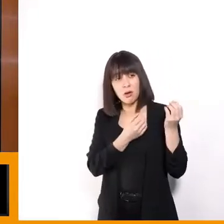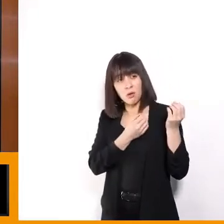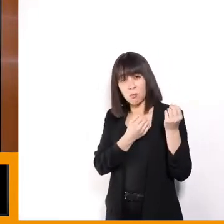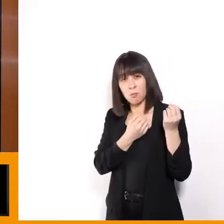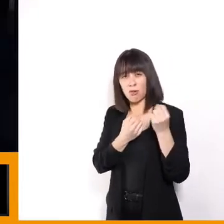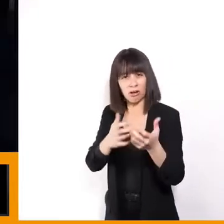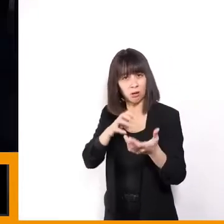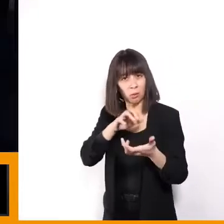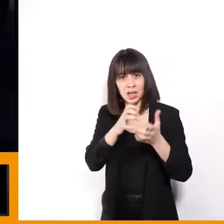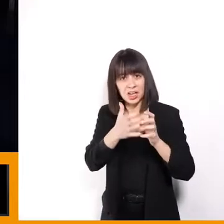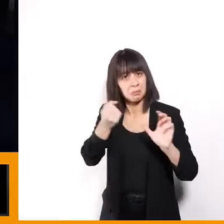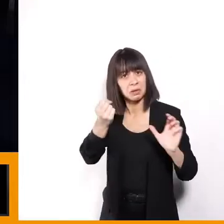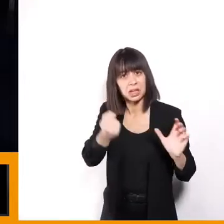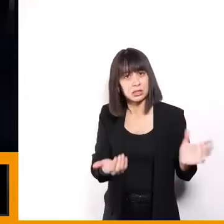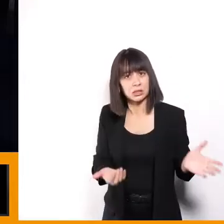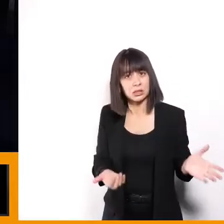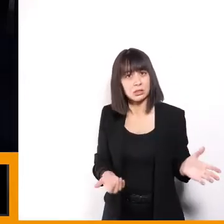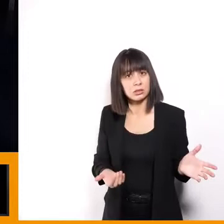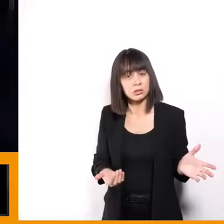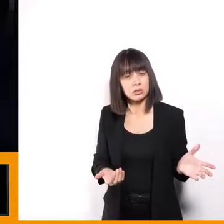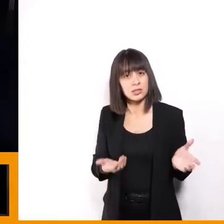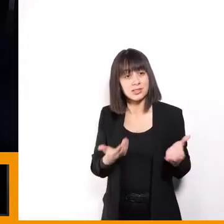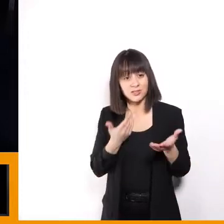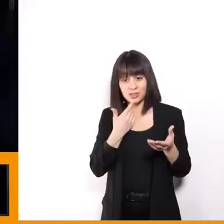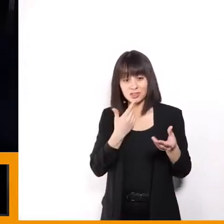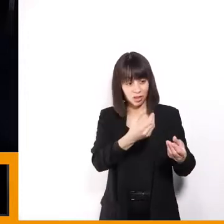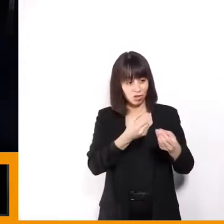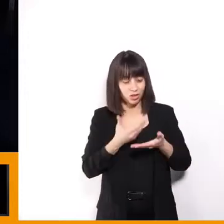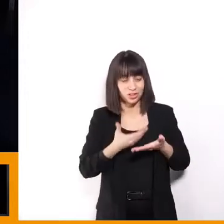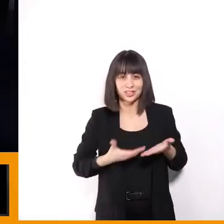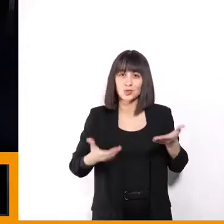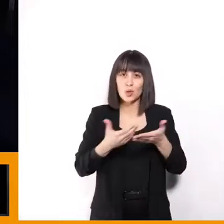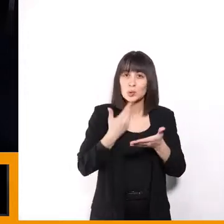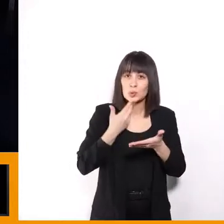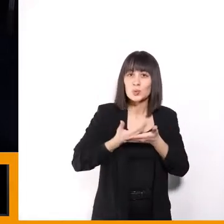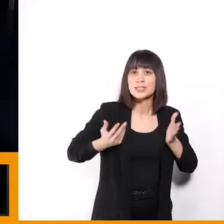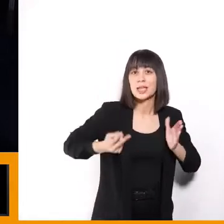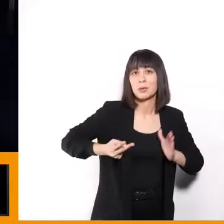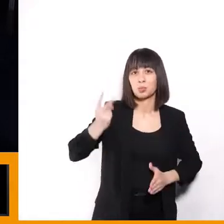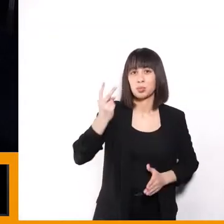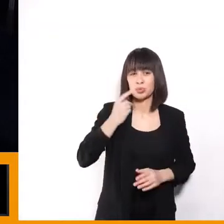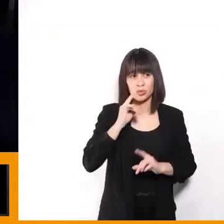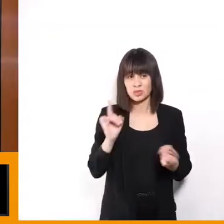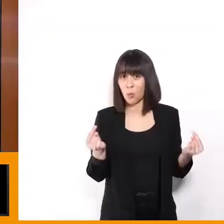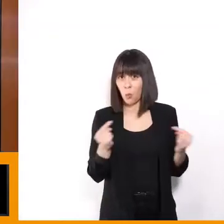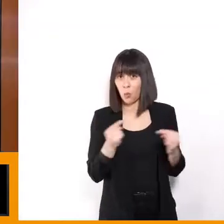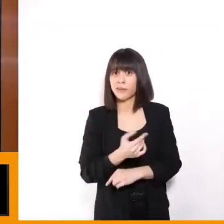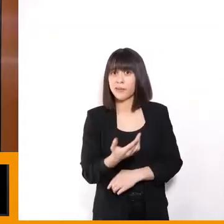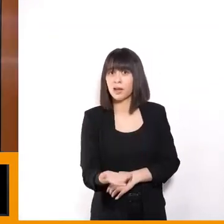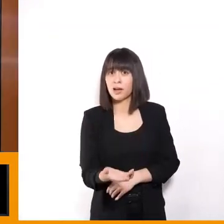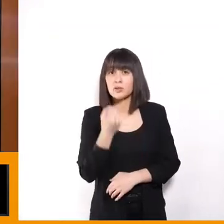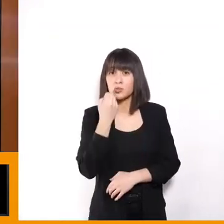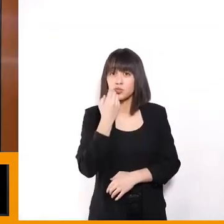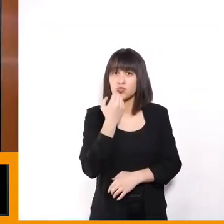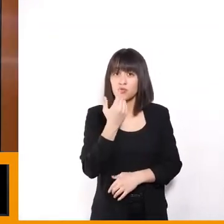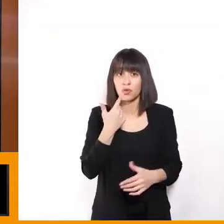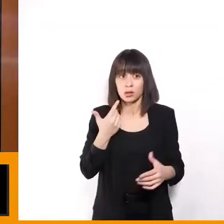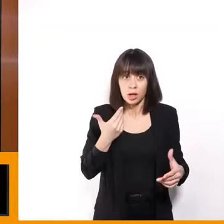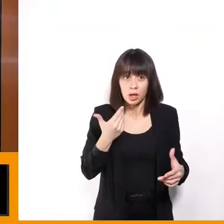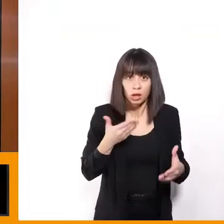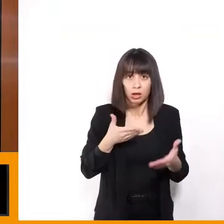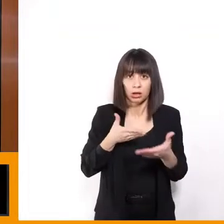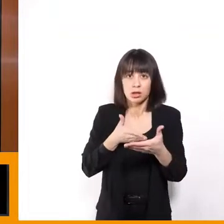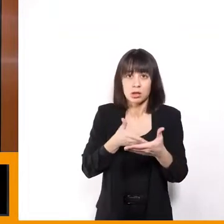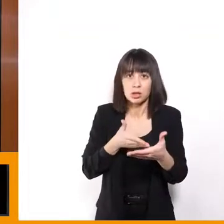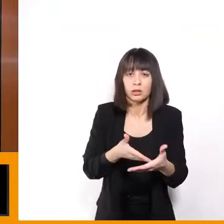plus une instance administrative qui va plutôt mettre des bâtons dans les roues souvent aux personnes plutôt que